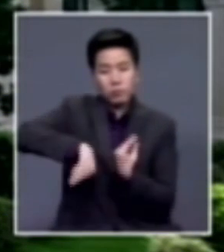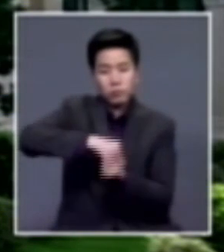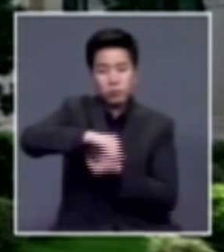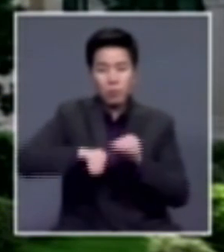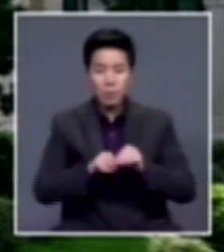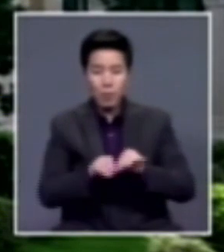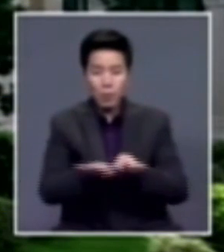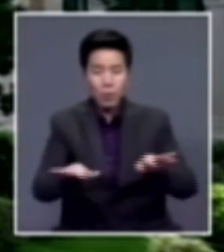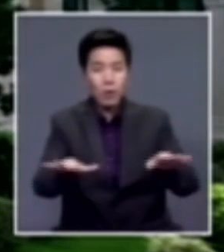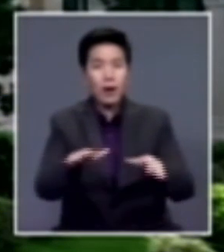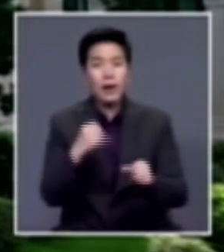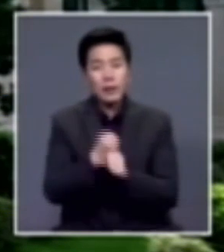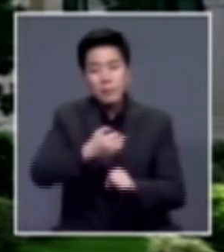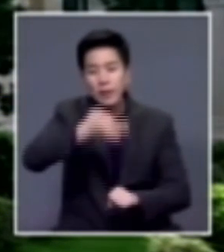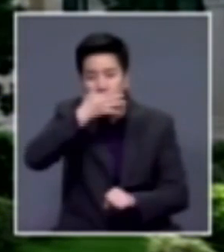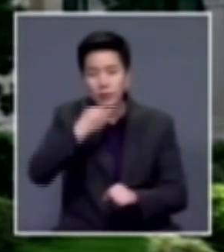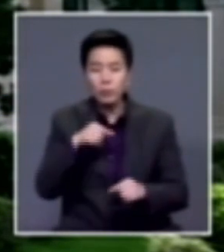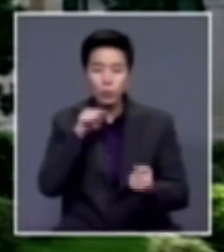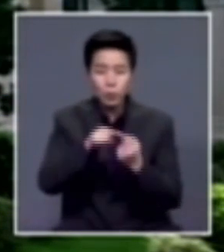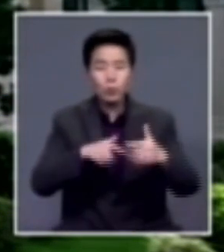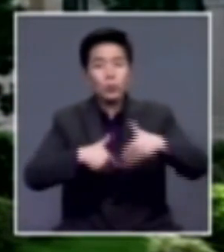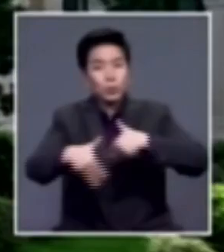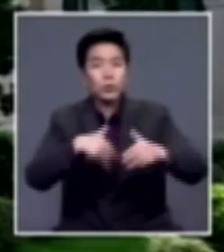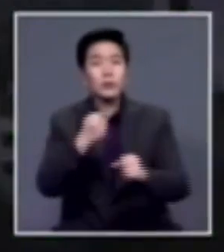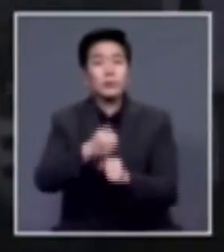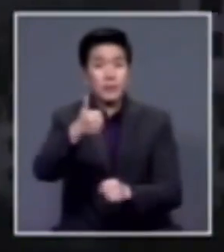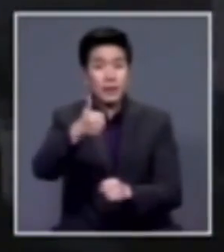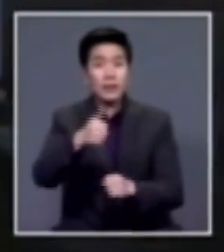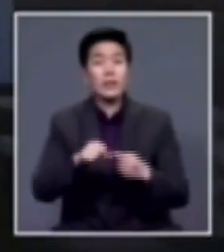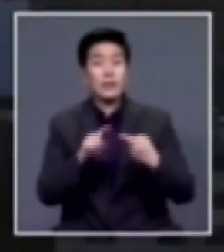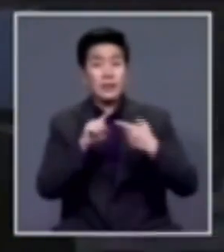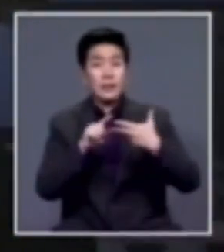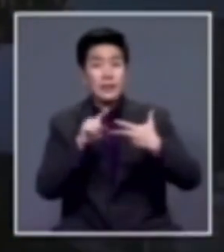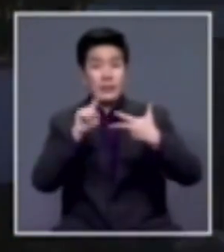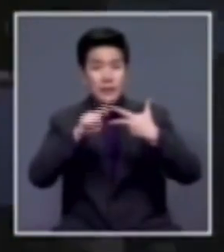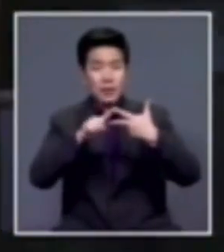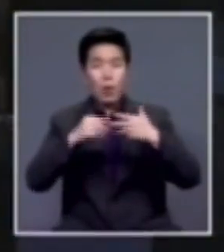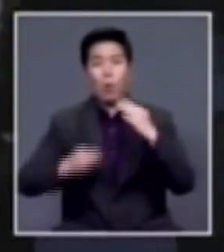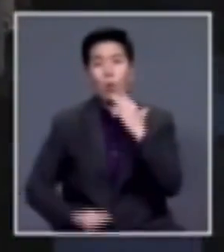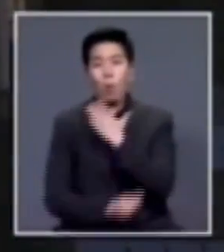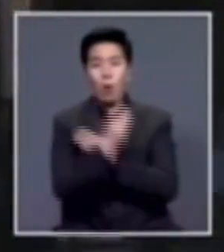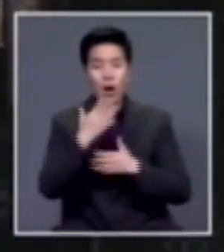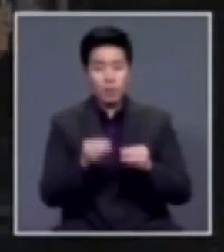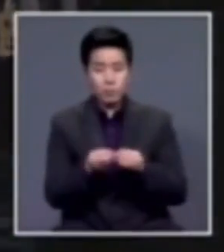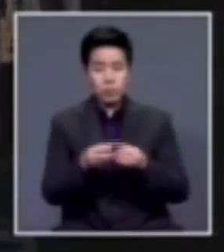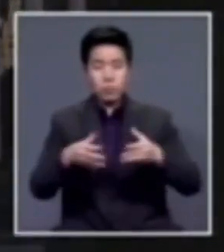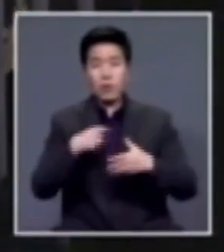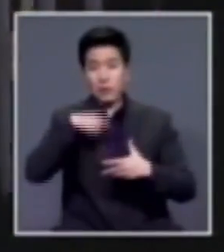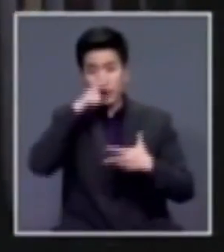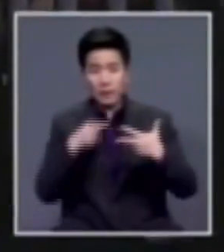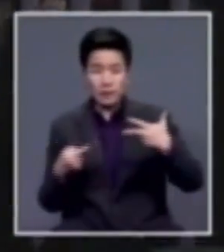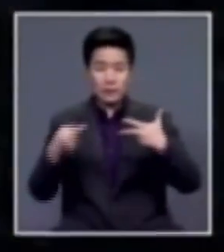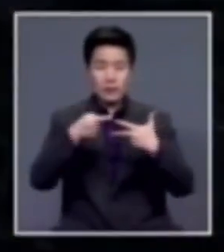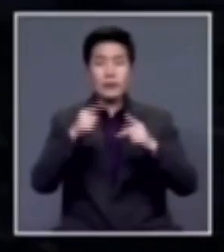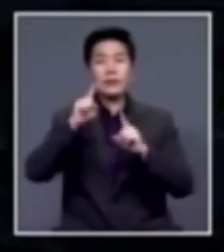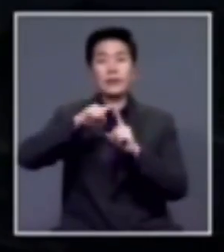ได้และมีโอกาสสร้างงานสร้างอาชีพลงสู่ท้องถิ่น 2. ด้านโอกาสการเติบโตในอนาคตไทยถูกจัดอันดับไว้ในระดับที่